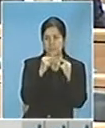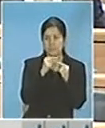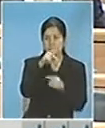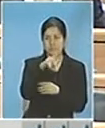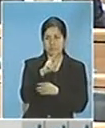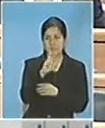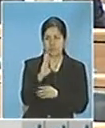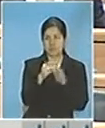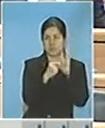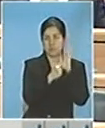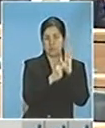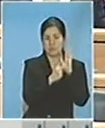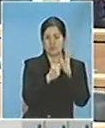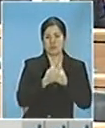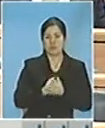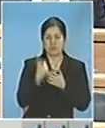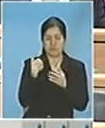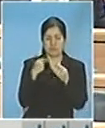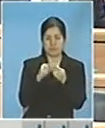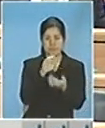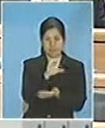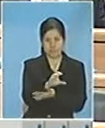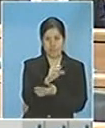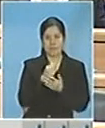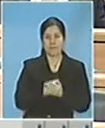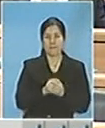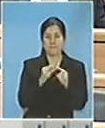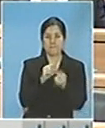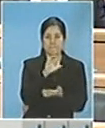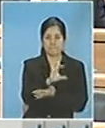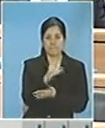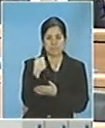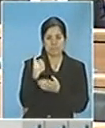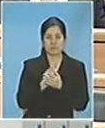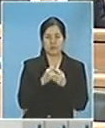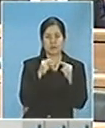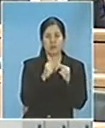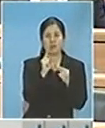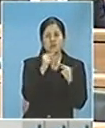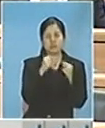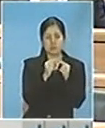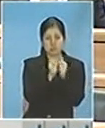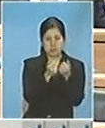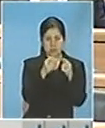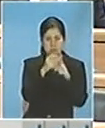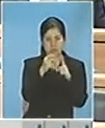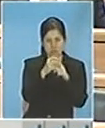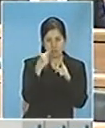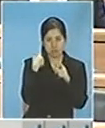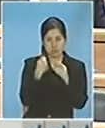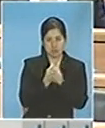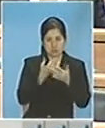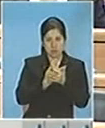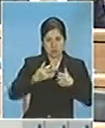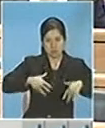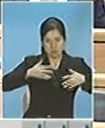ติฉบับนี้ได้มีผลบังคับใช้เมื่อไหร่แล้วก็ราชบัณฑิตยสถานจะได้นำรายได้จ